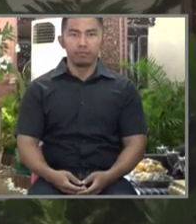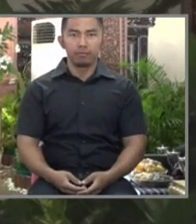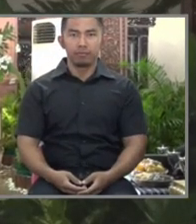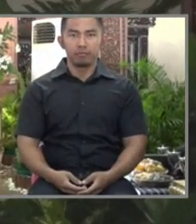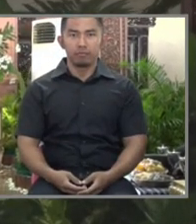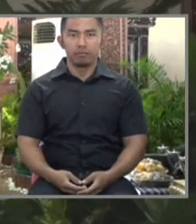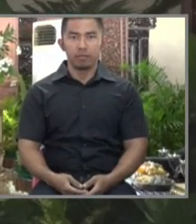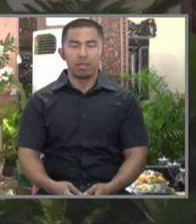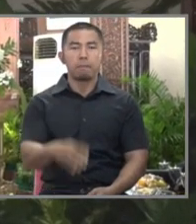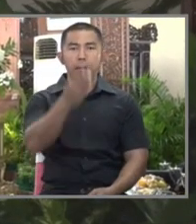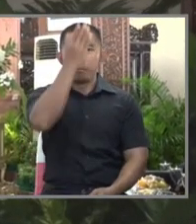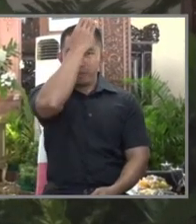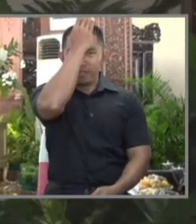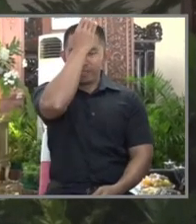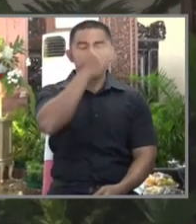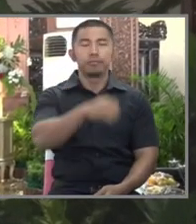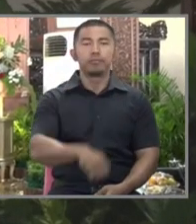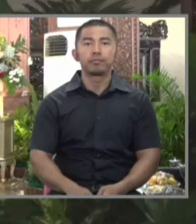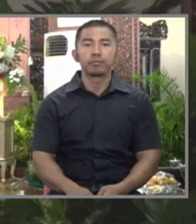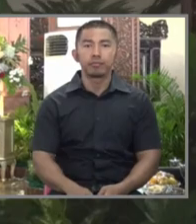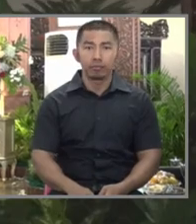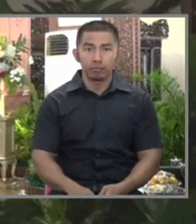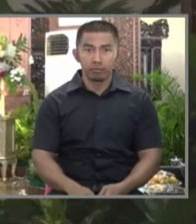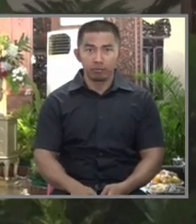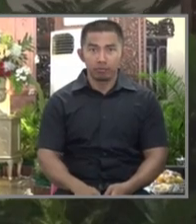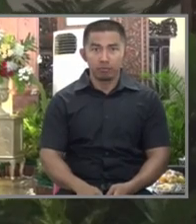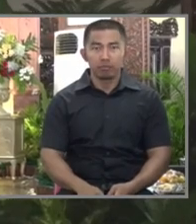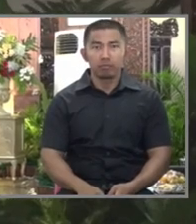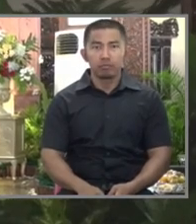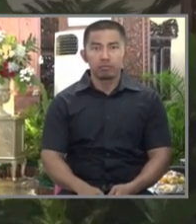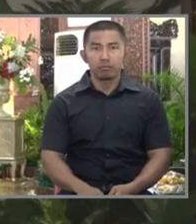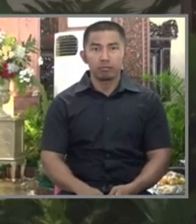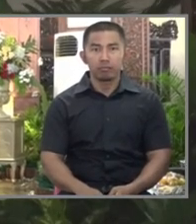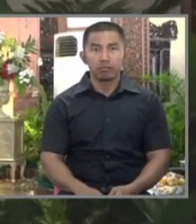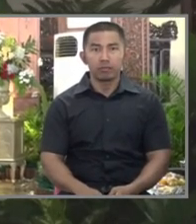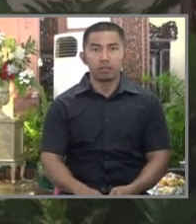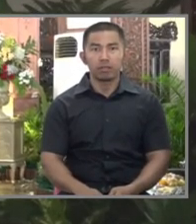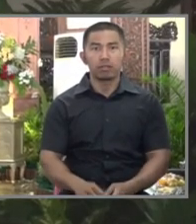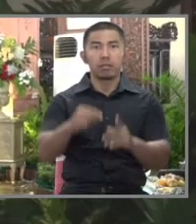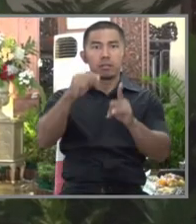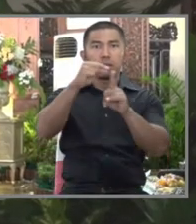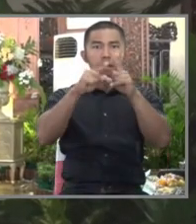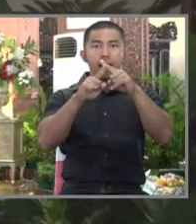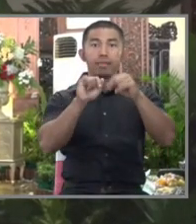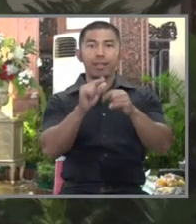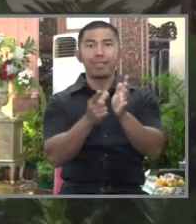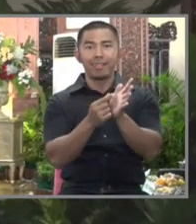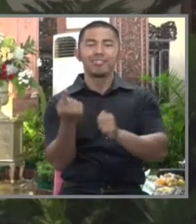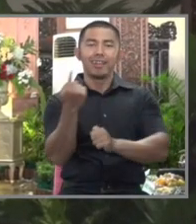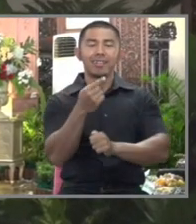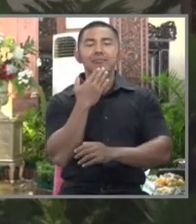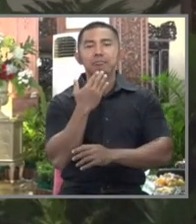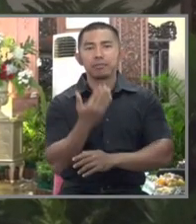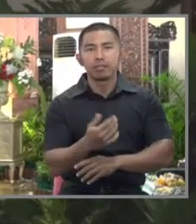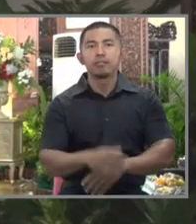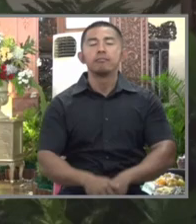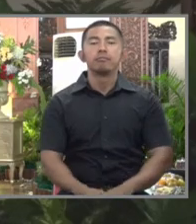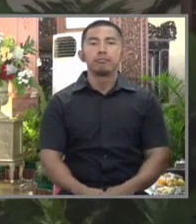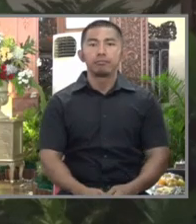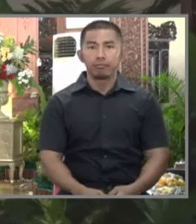para Bupati, Pak Bupati Pati, hadir sekali Bupati, matur nuwun, Pak